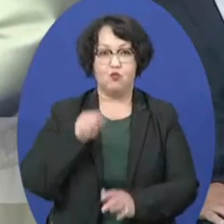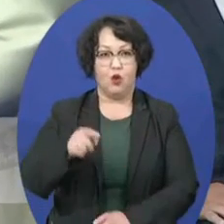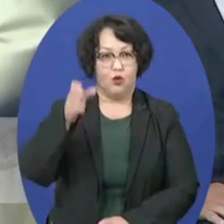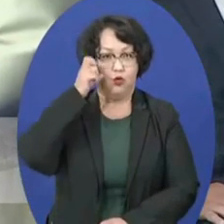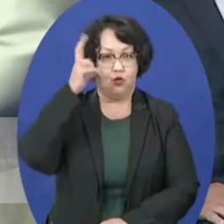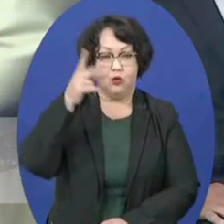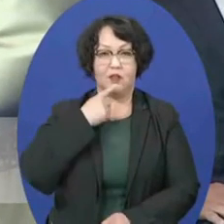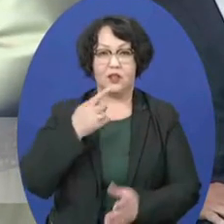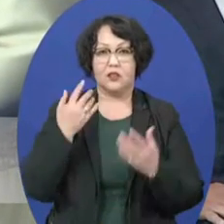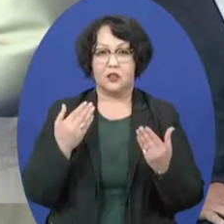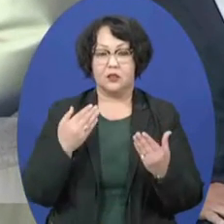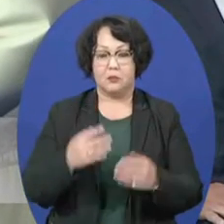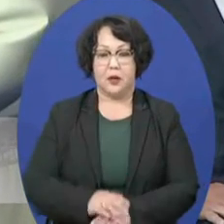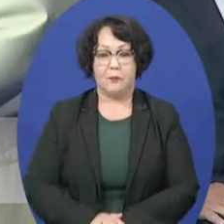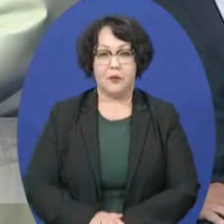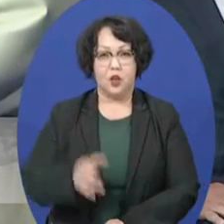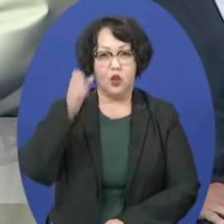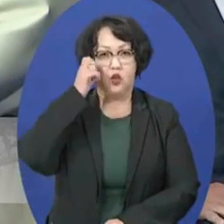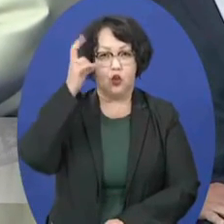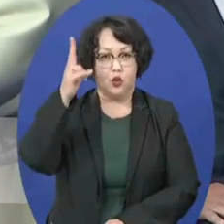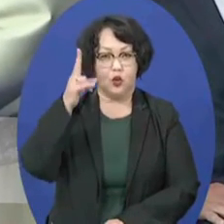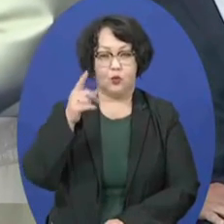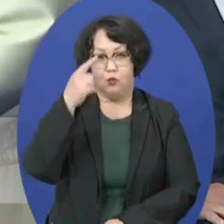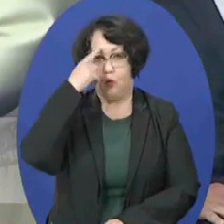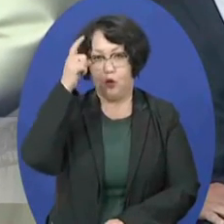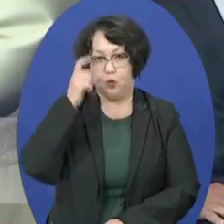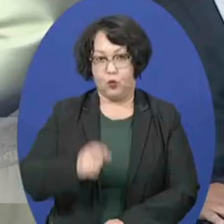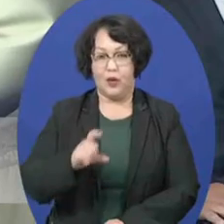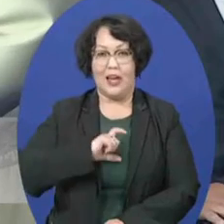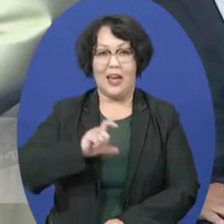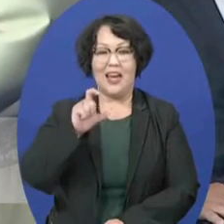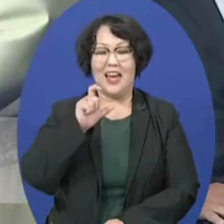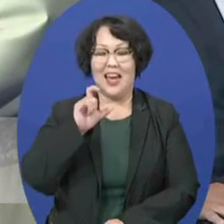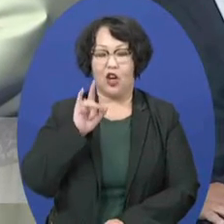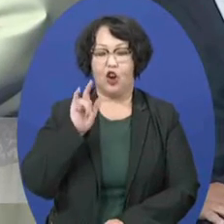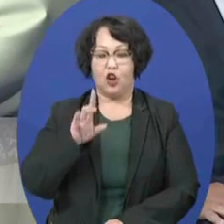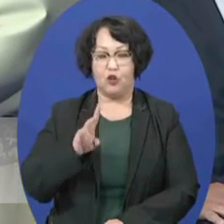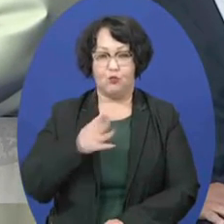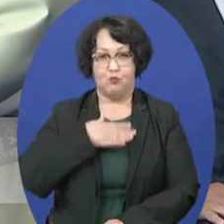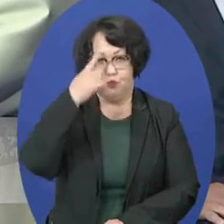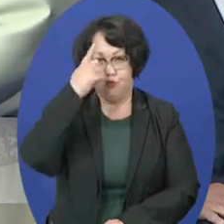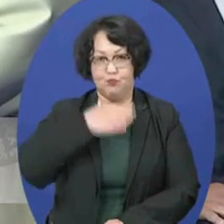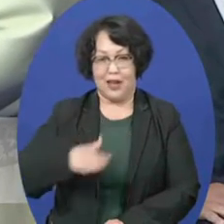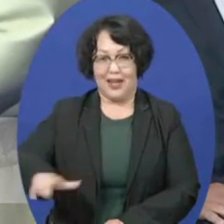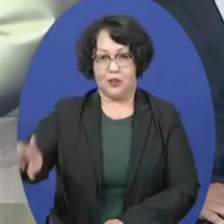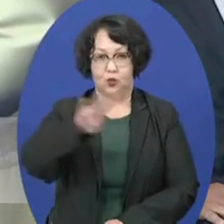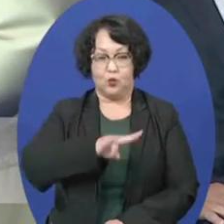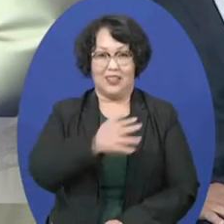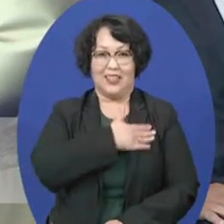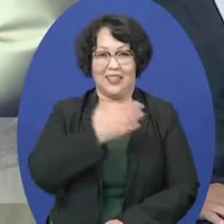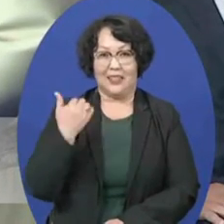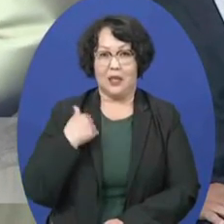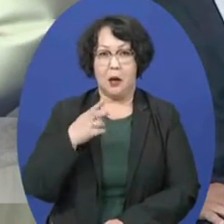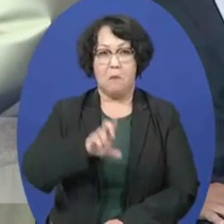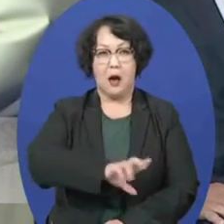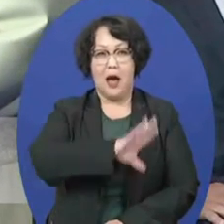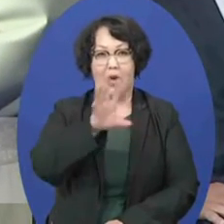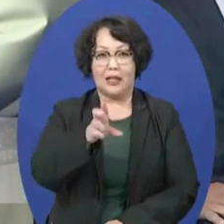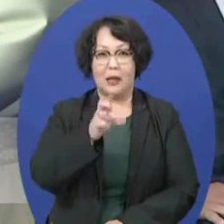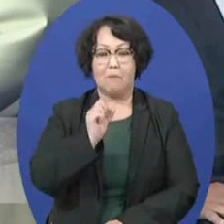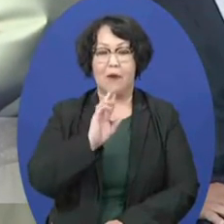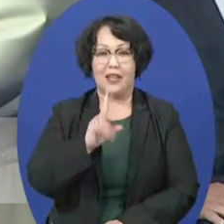ерөнхийлөгч хүрэлцүүх үзэж байна. За, ерөнхийлөгчийн хувьд Монгол хүн эх орон газар нутгтаа эзэн байж байгалийн баялагийнхаа үр